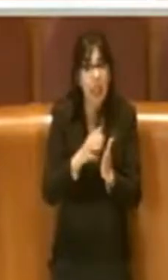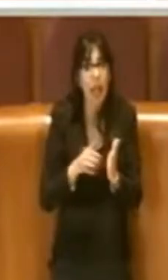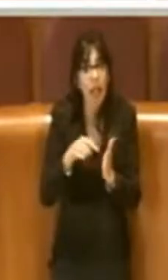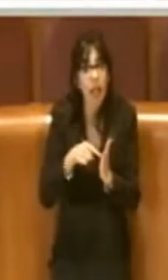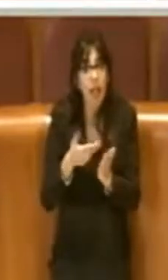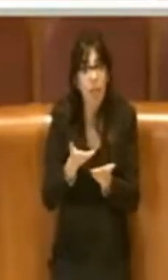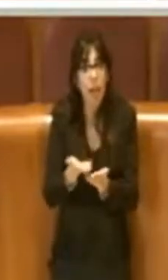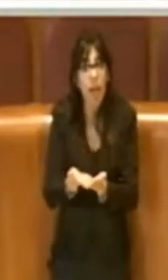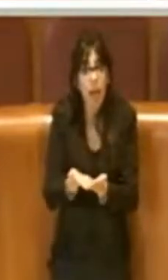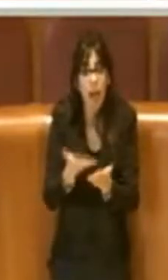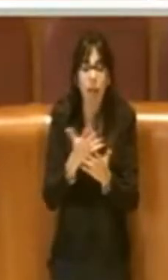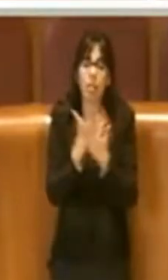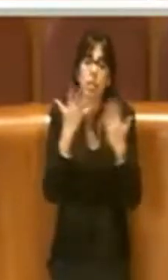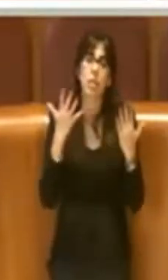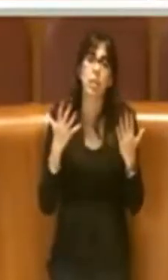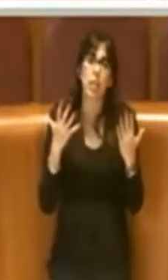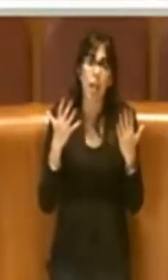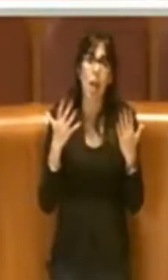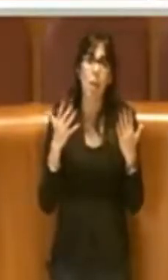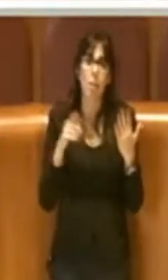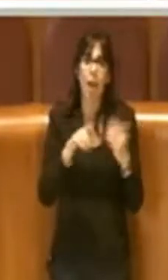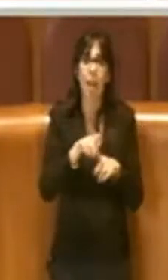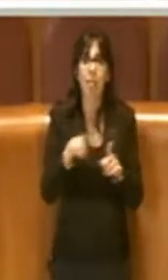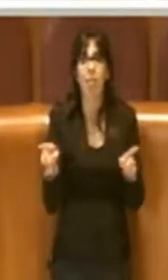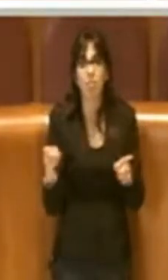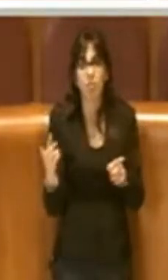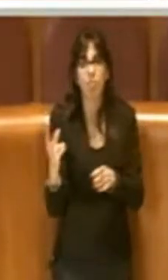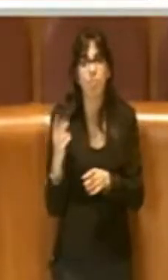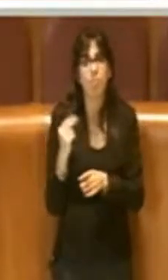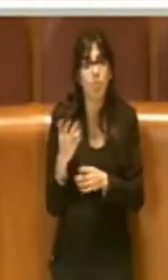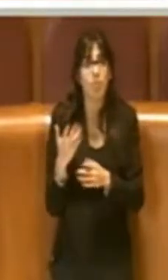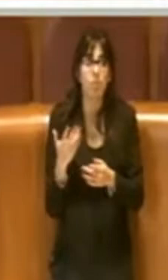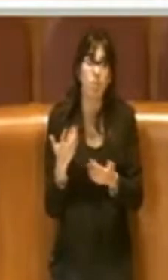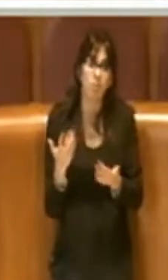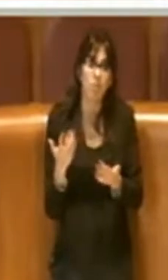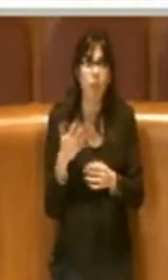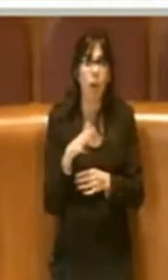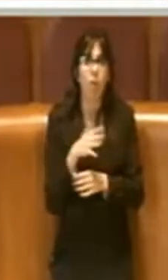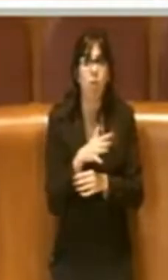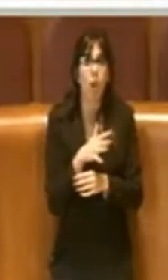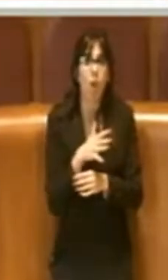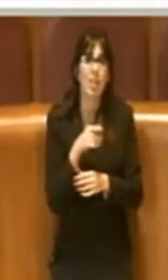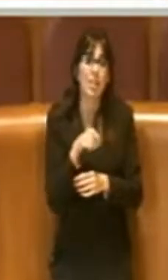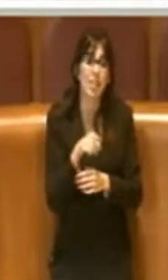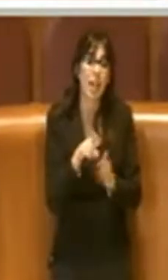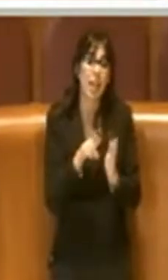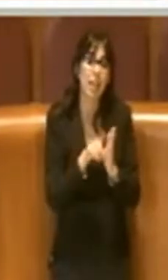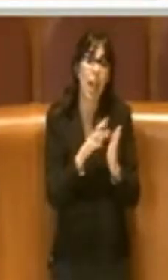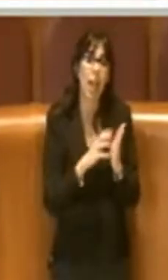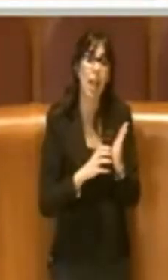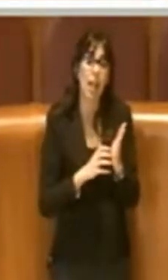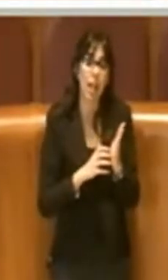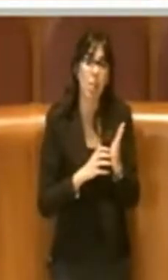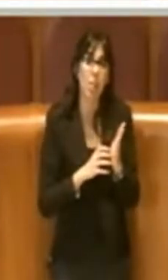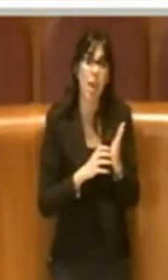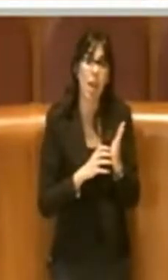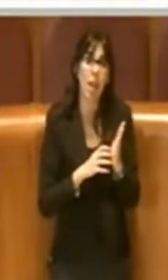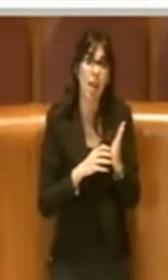chiaramente mi è stato detto che forse è difficile attuare quello